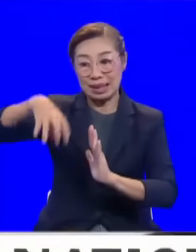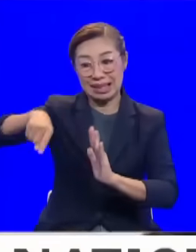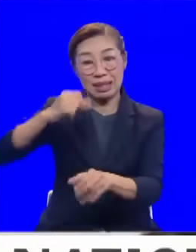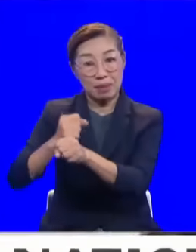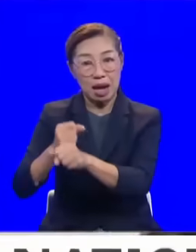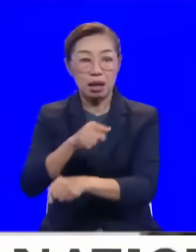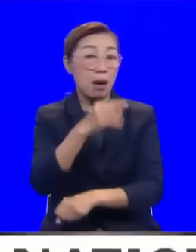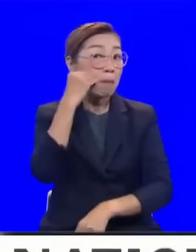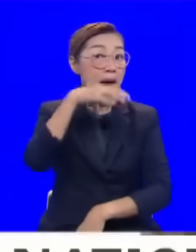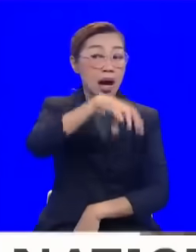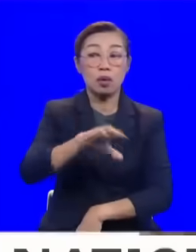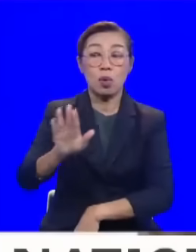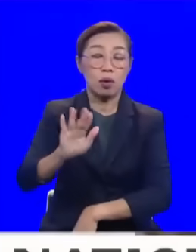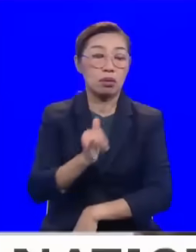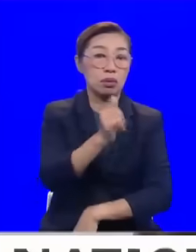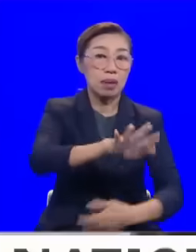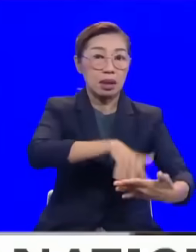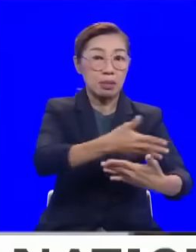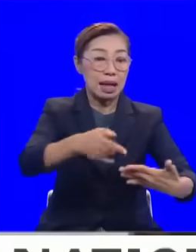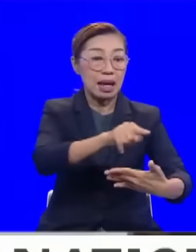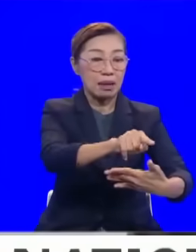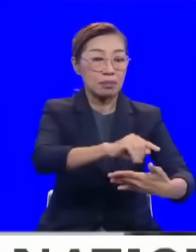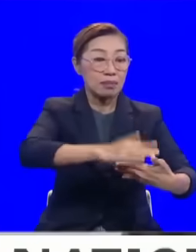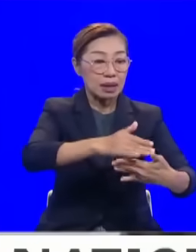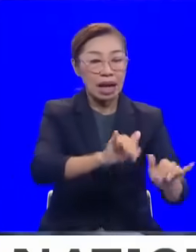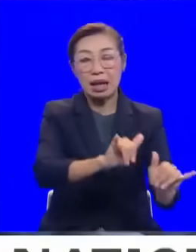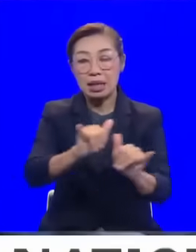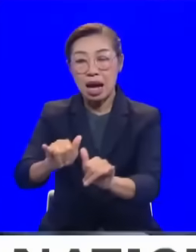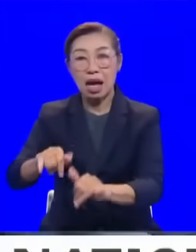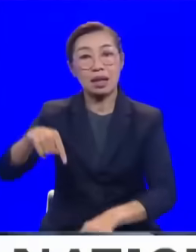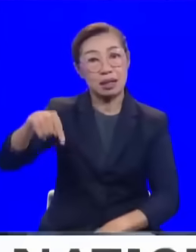แป๊บเดียวครับแล้วค่อยไปลงทะเบียนอย่างที่บอกเขาเวลาเดือนครึ่งไม่ต้องรีบแต่